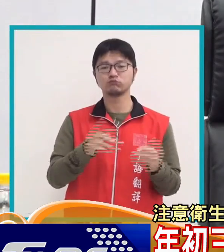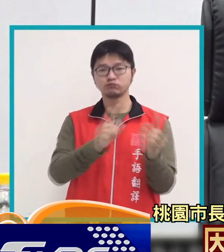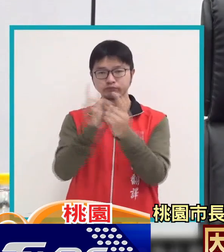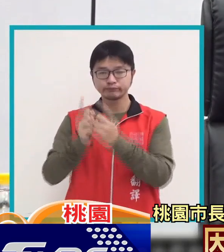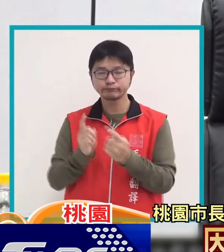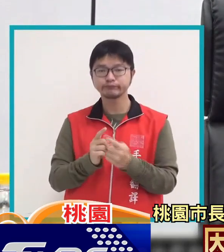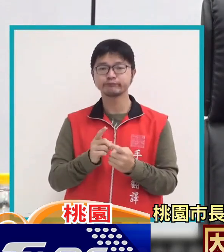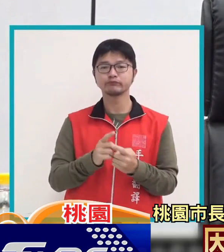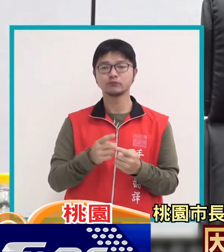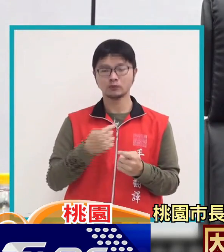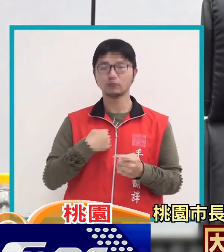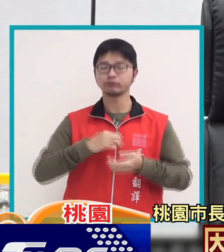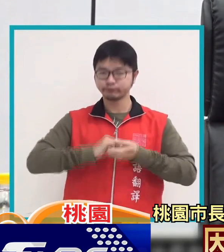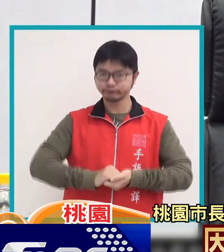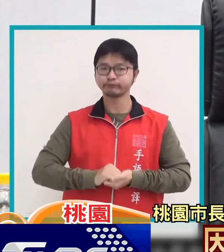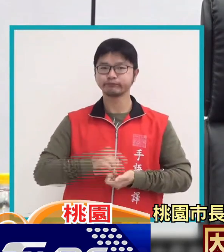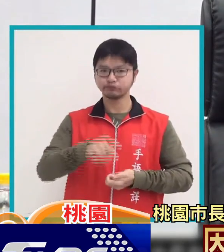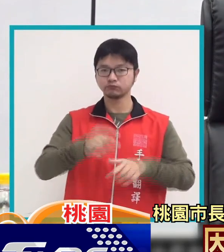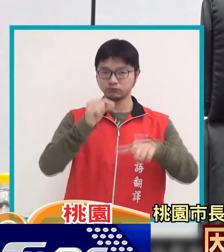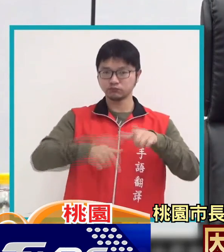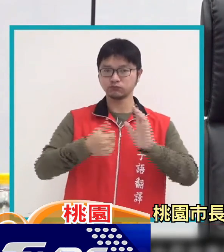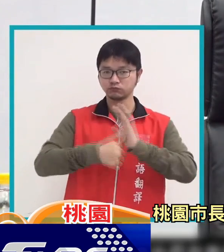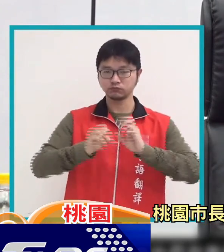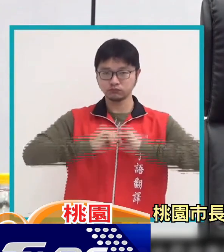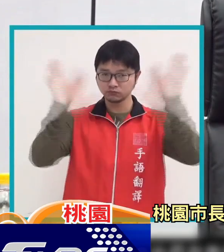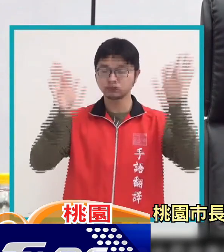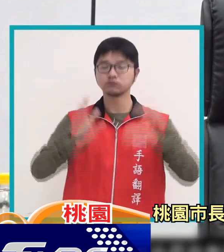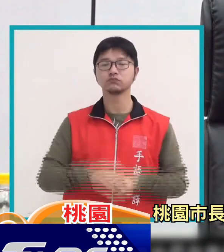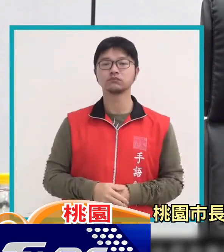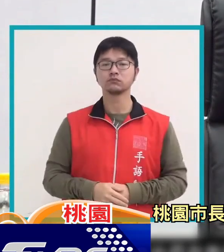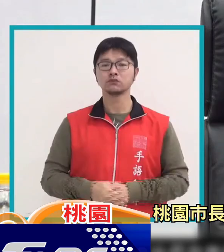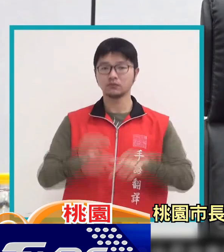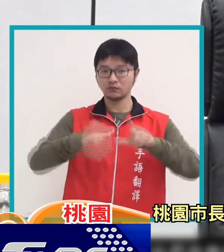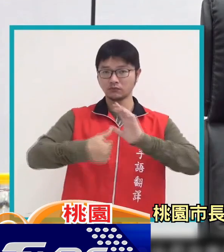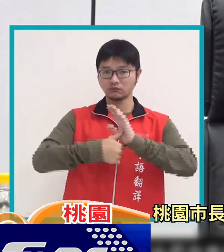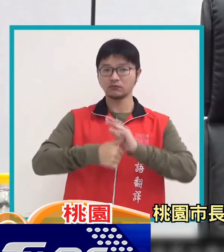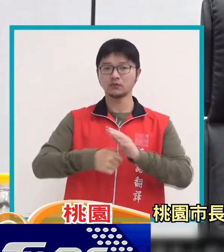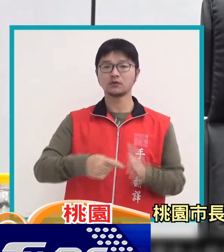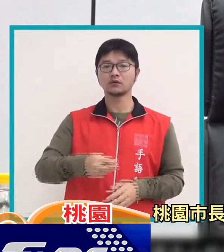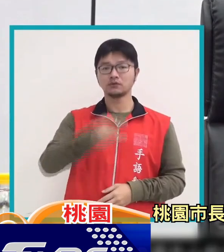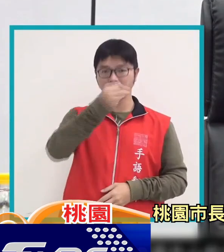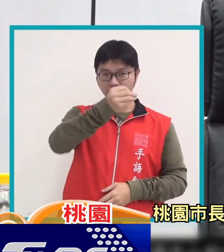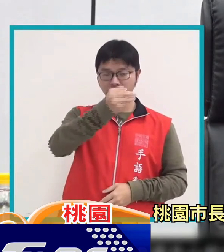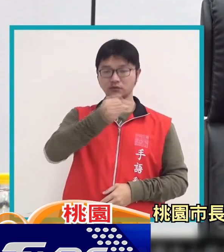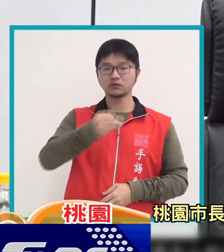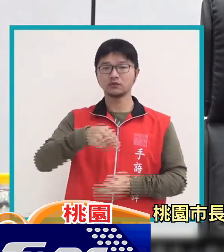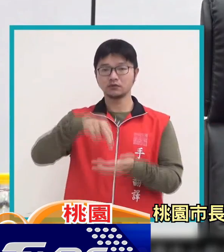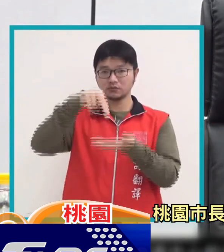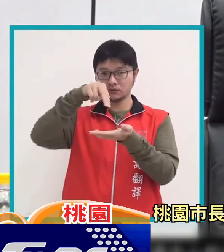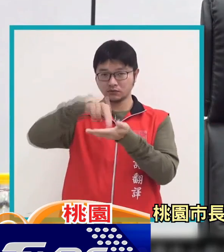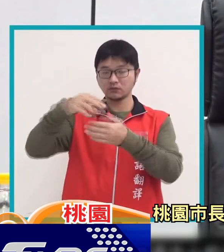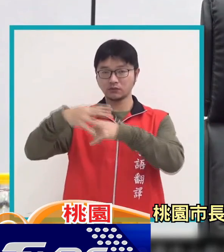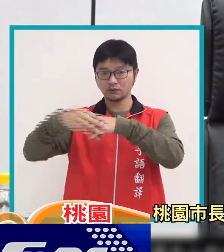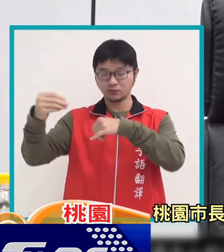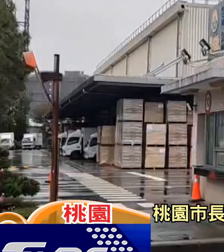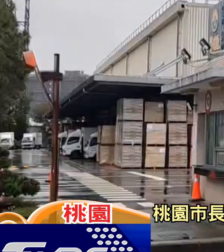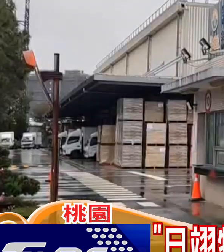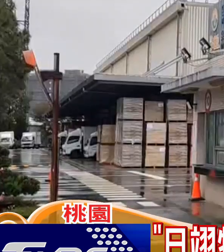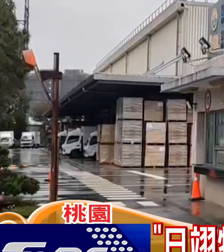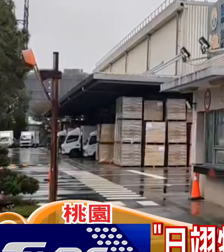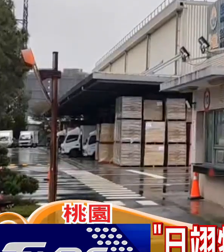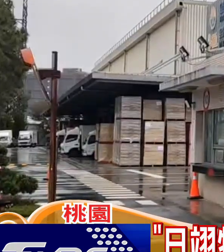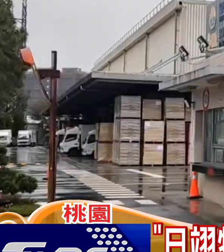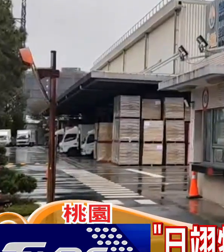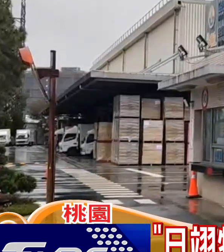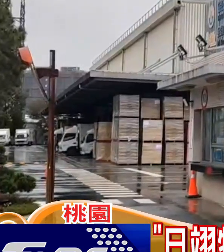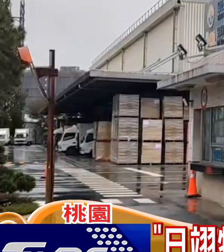那因此我们决定公布这物流中心的名称，叫做日益物流，日益文化行销公司。